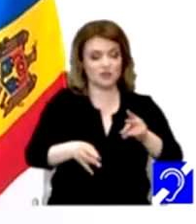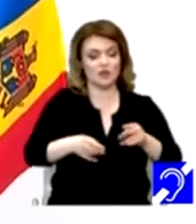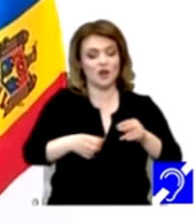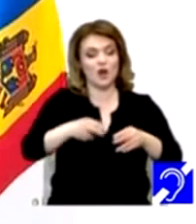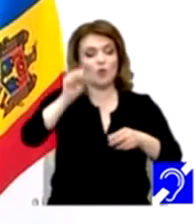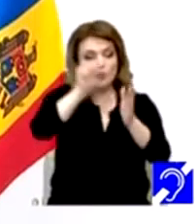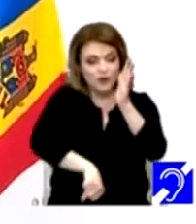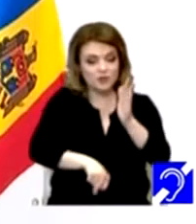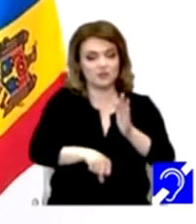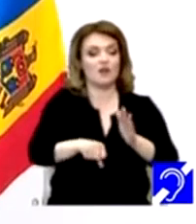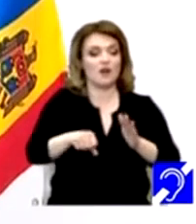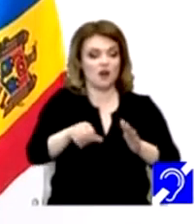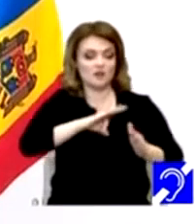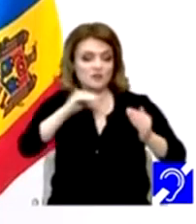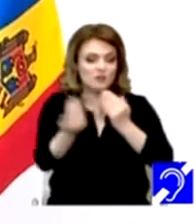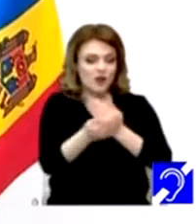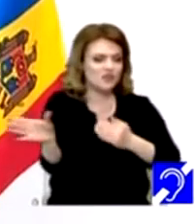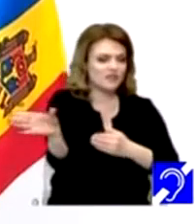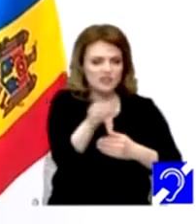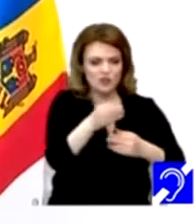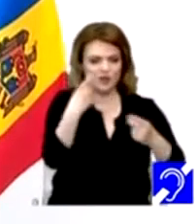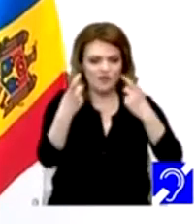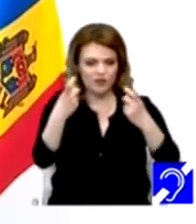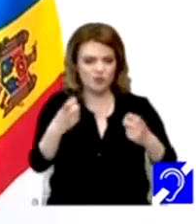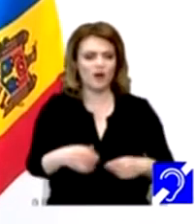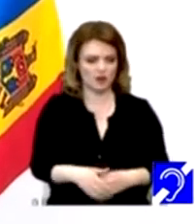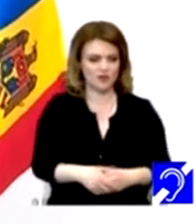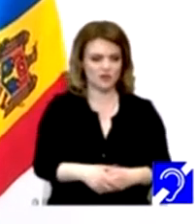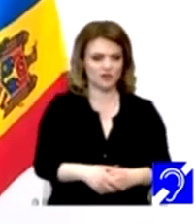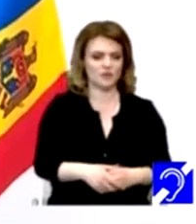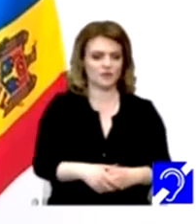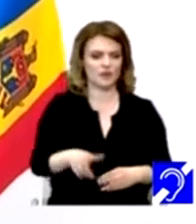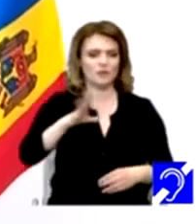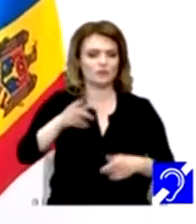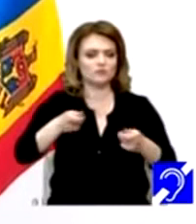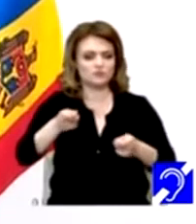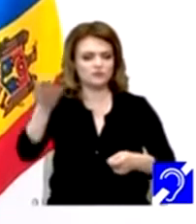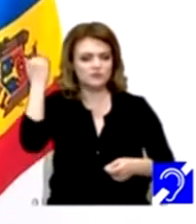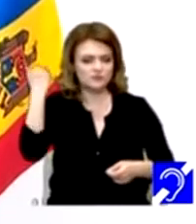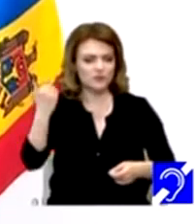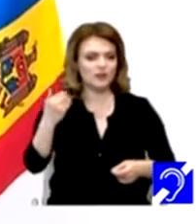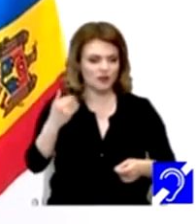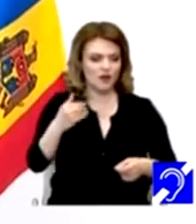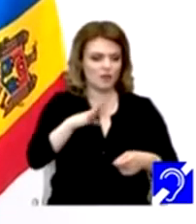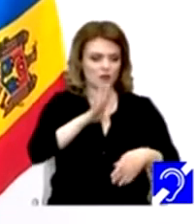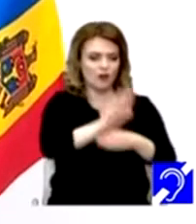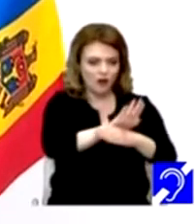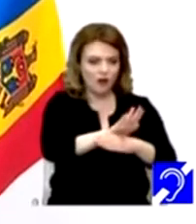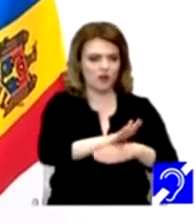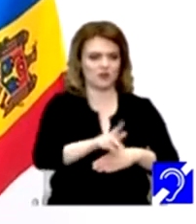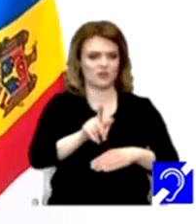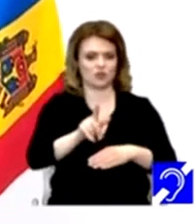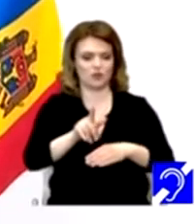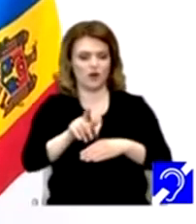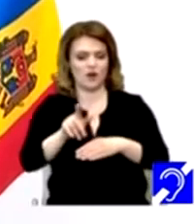au fost semnale foarte clare venite de la leadership-ul, de la conducerea țării, în care s-a dat un carte blanș ca să fie făcute anumite